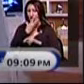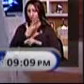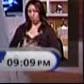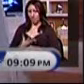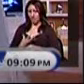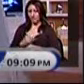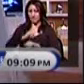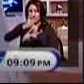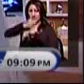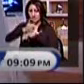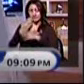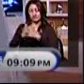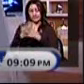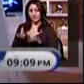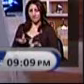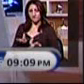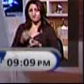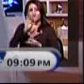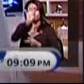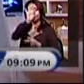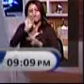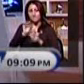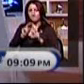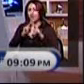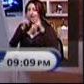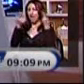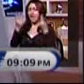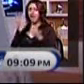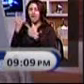ويخش المكتب الساعة 2 الصبح واخبار حضرتك